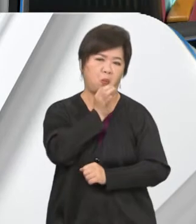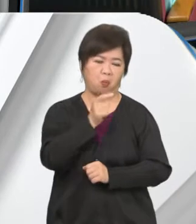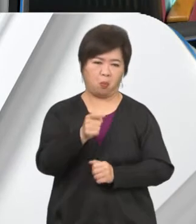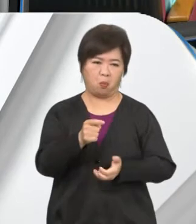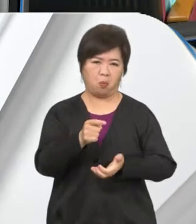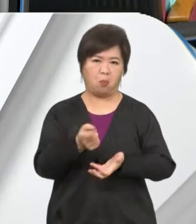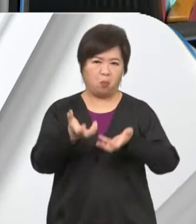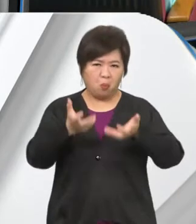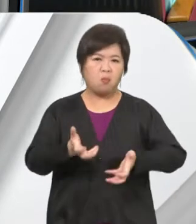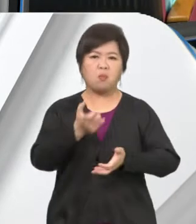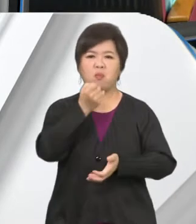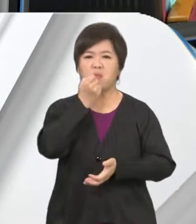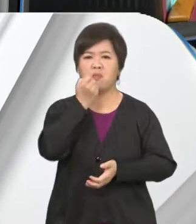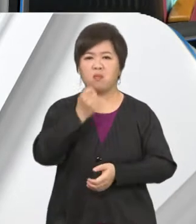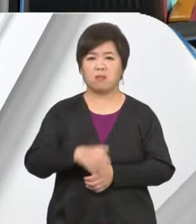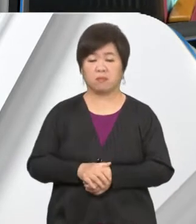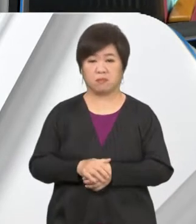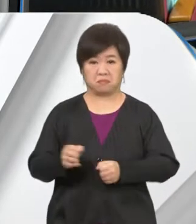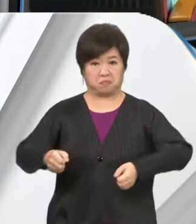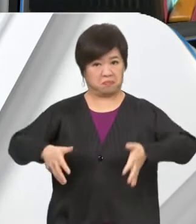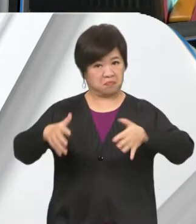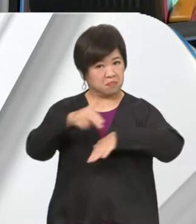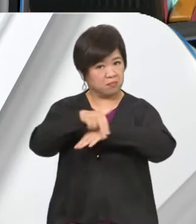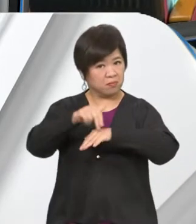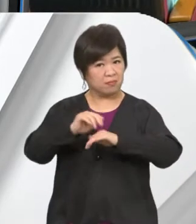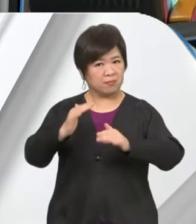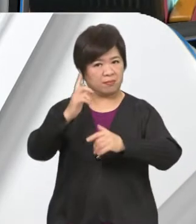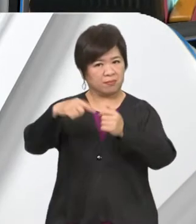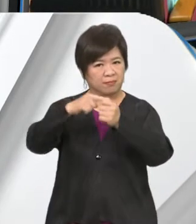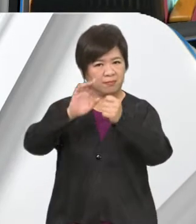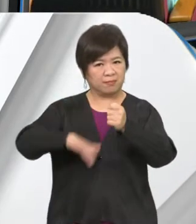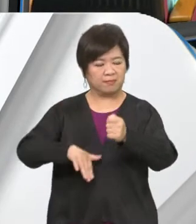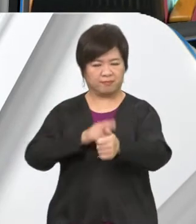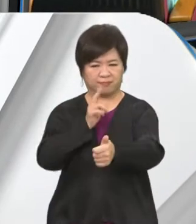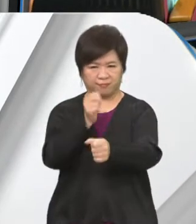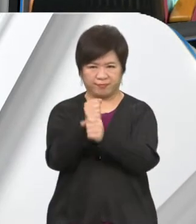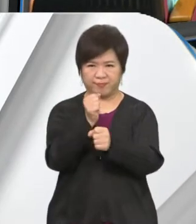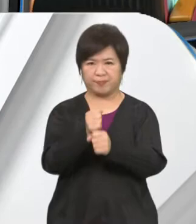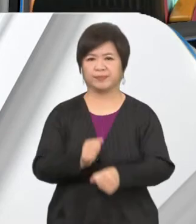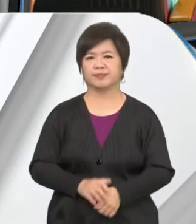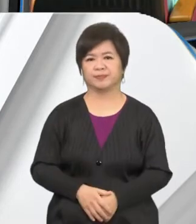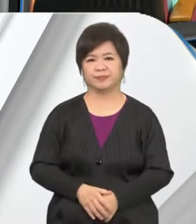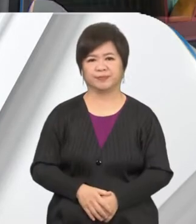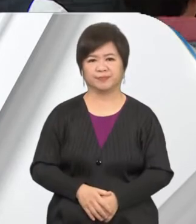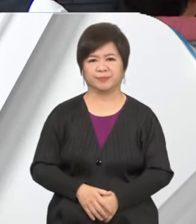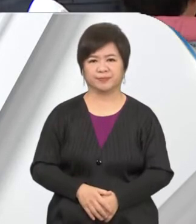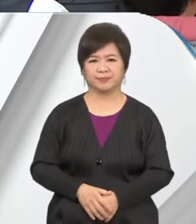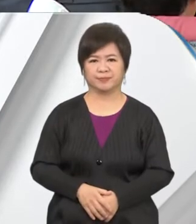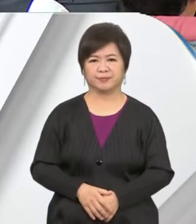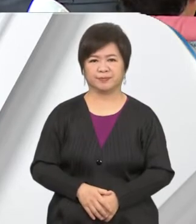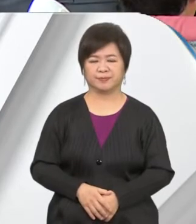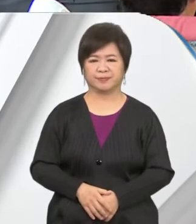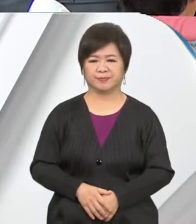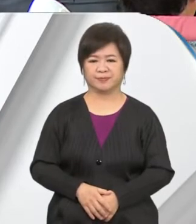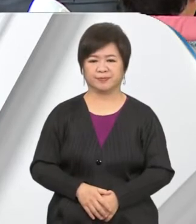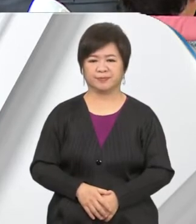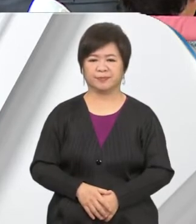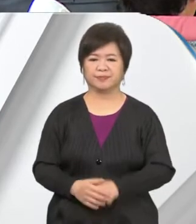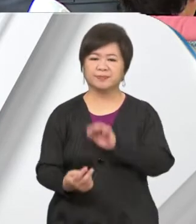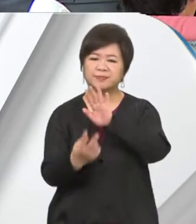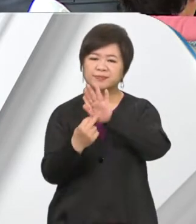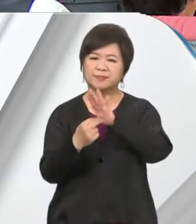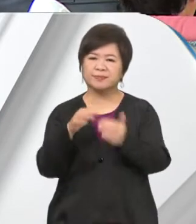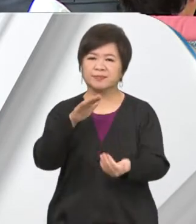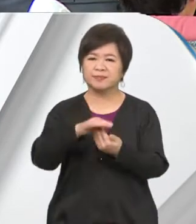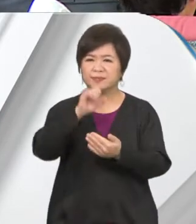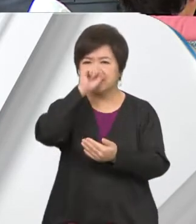提出未来。贵栋建筑的工厂按说年代之前是文盲出去。 那个芝山从化区里面